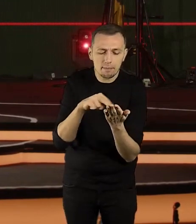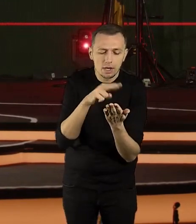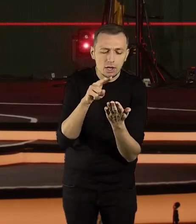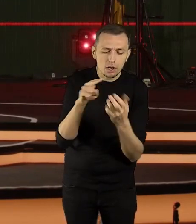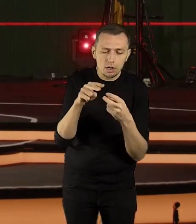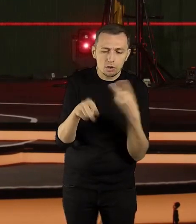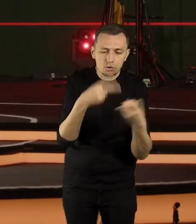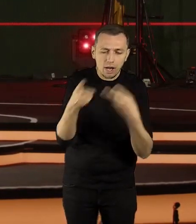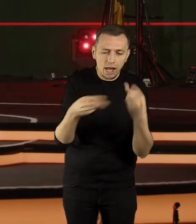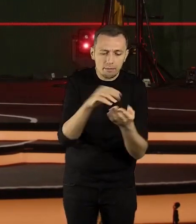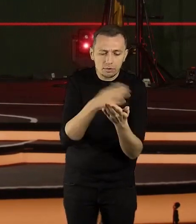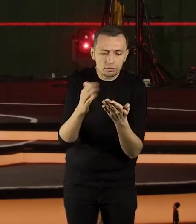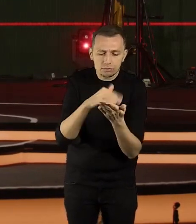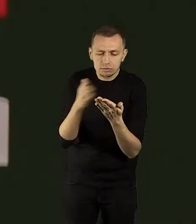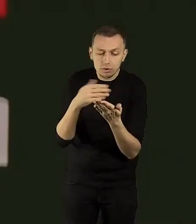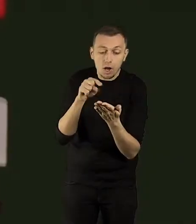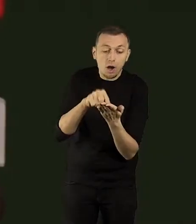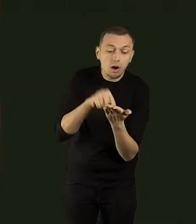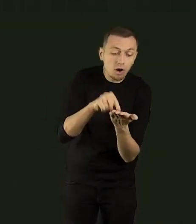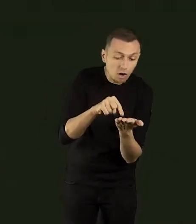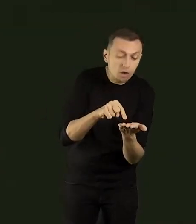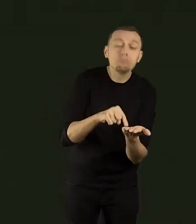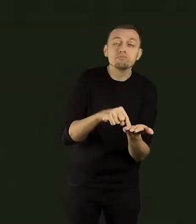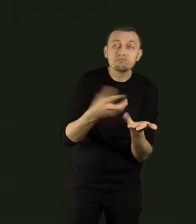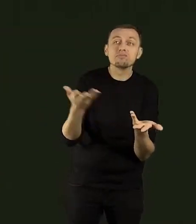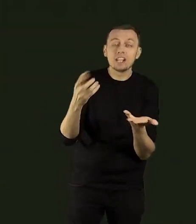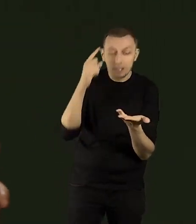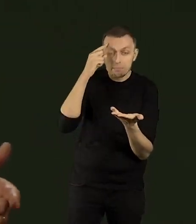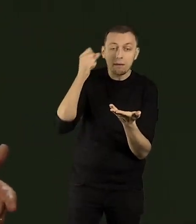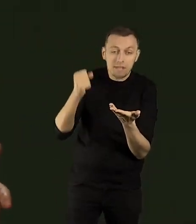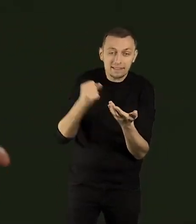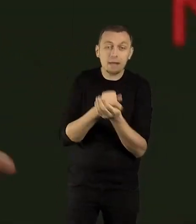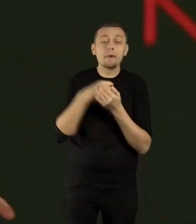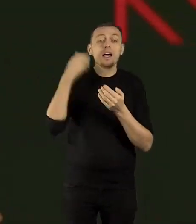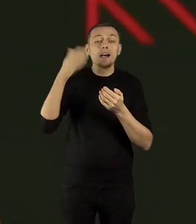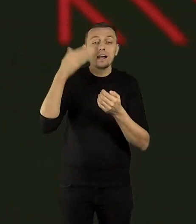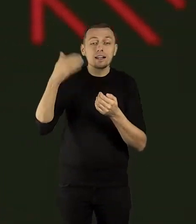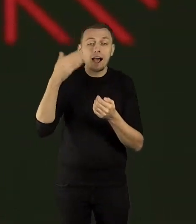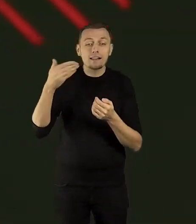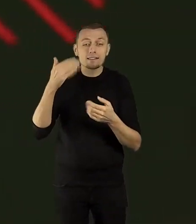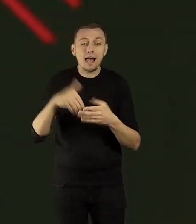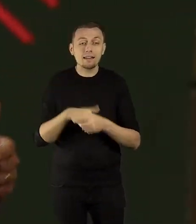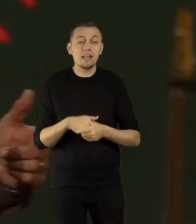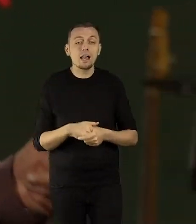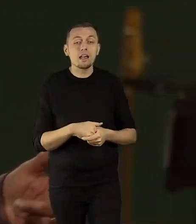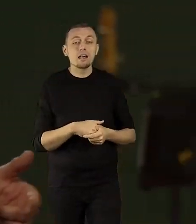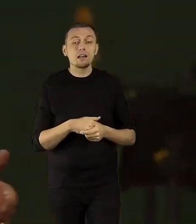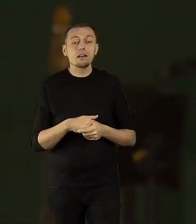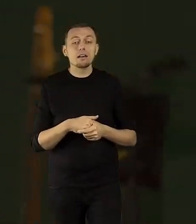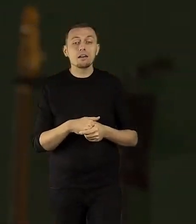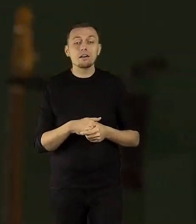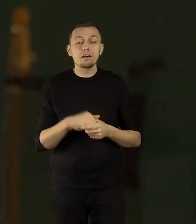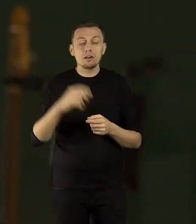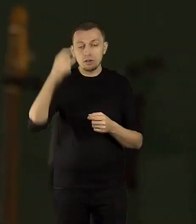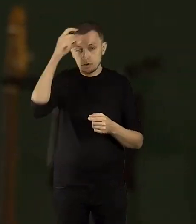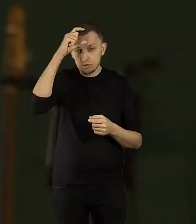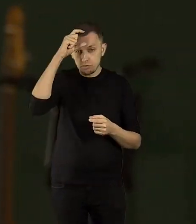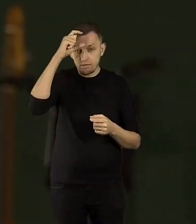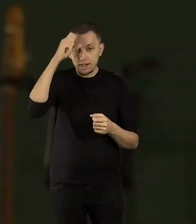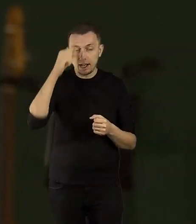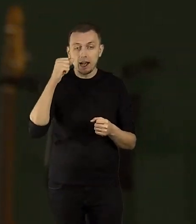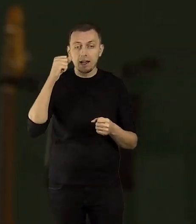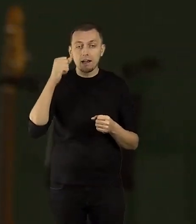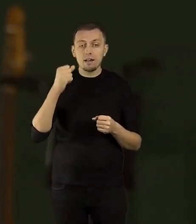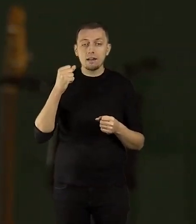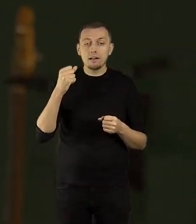raz chyba w moim życiu podzielić się słowem z tekstu, z historii,